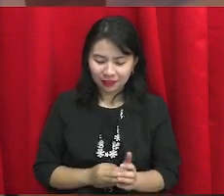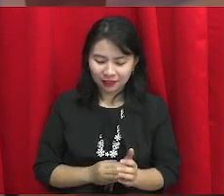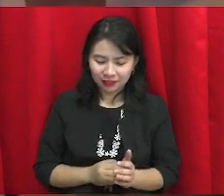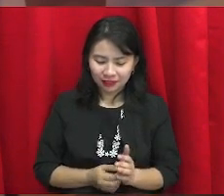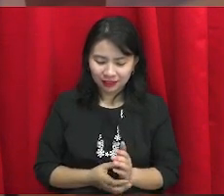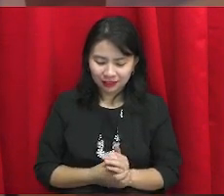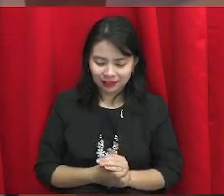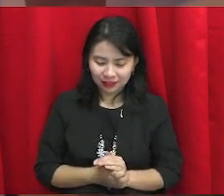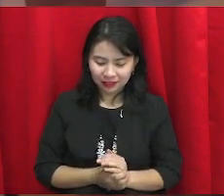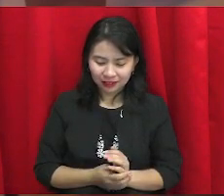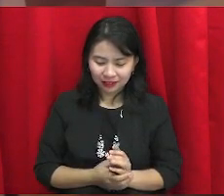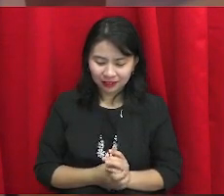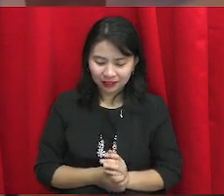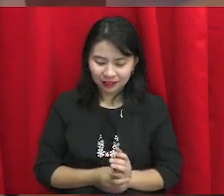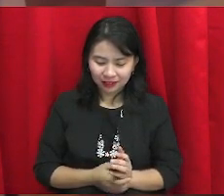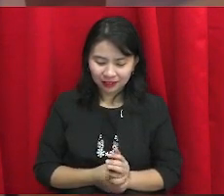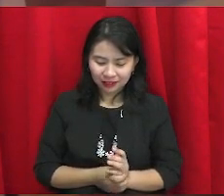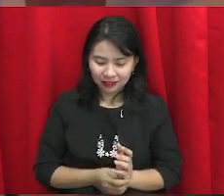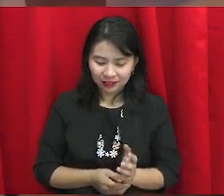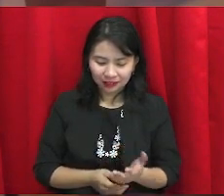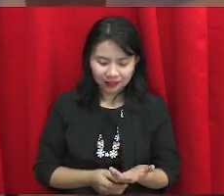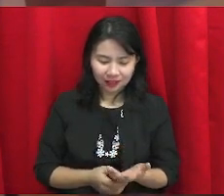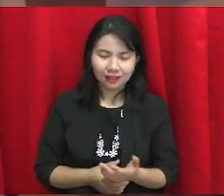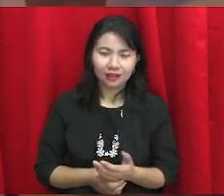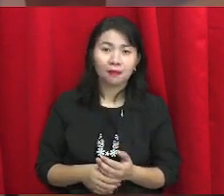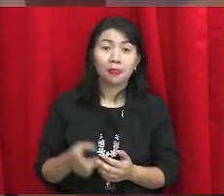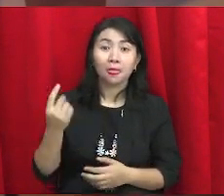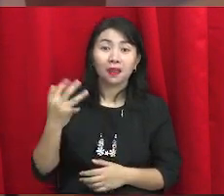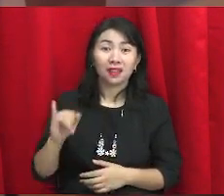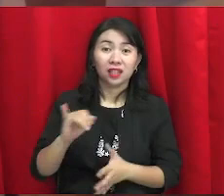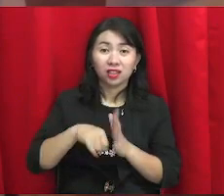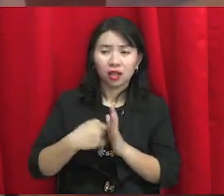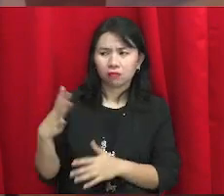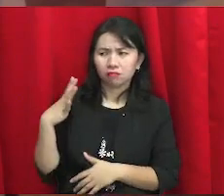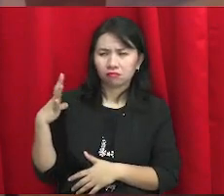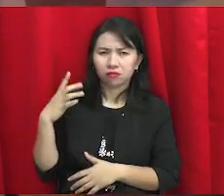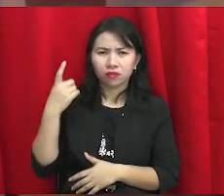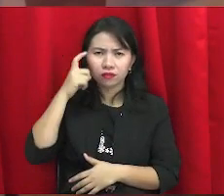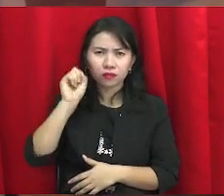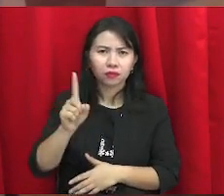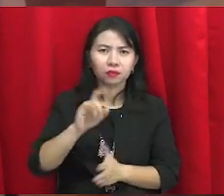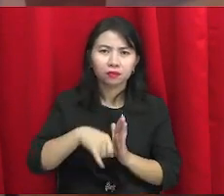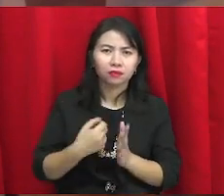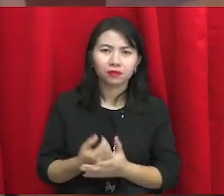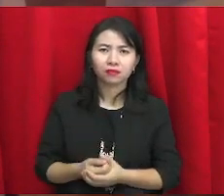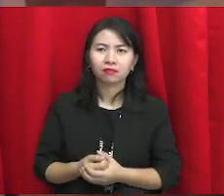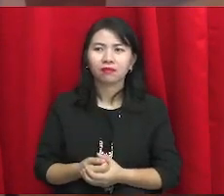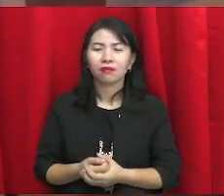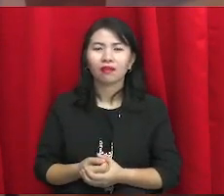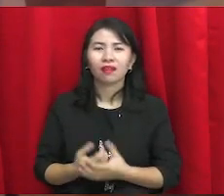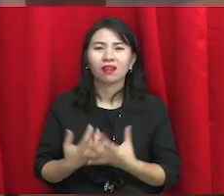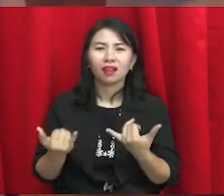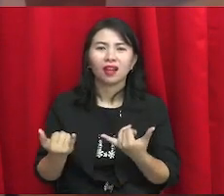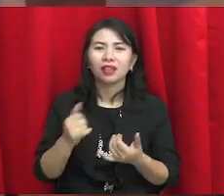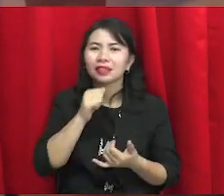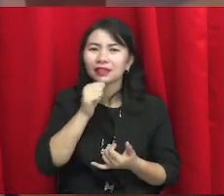yung nag-aantay lang na ginagawa lang yung bagay para hindi maging negative kay pastor, baka middle initial O.